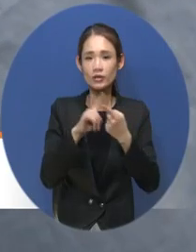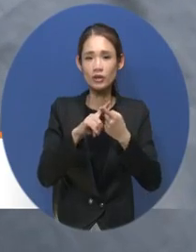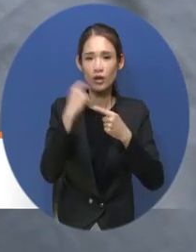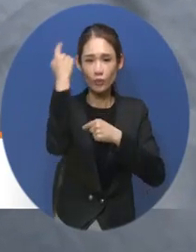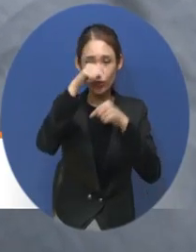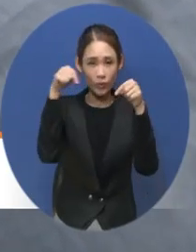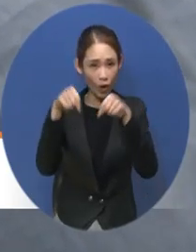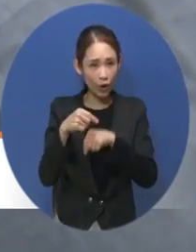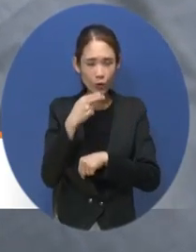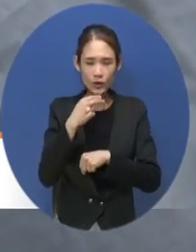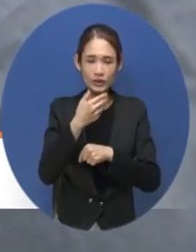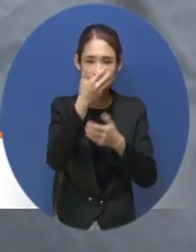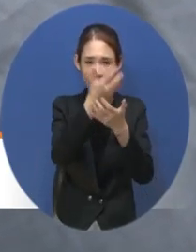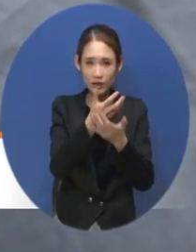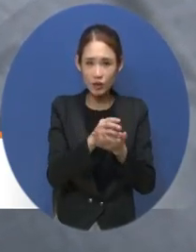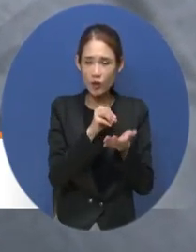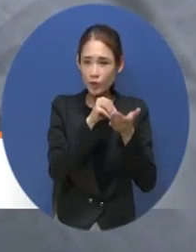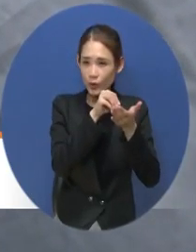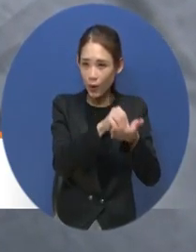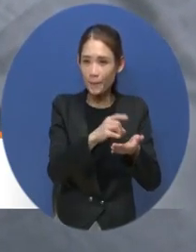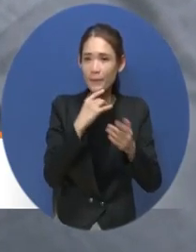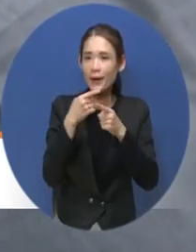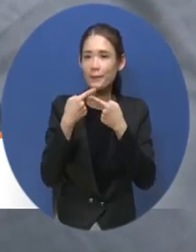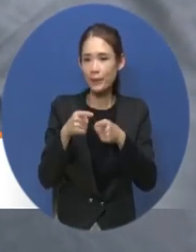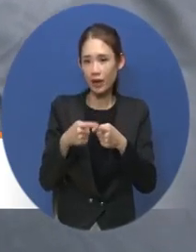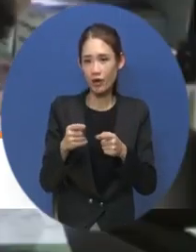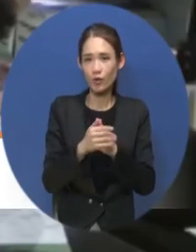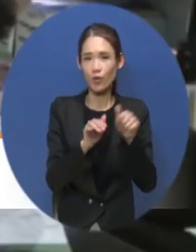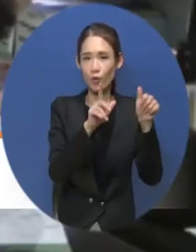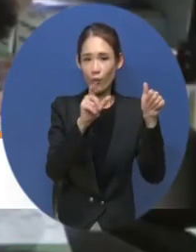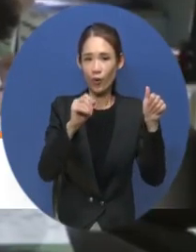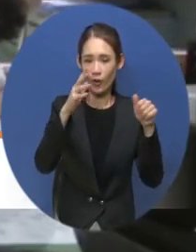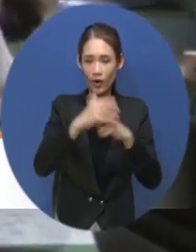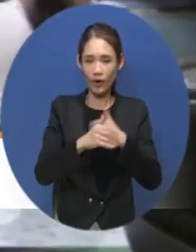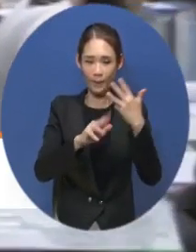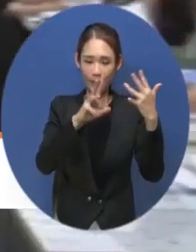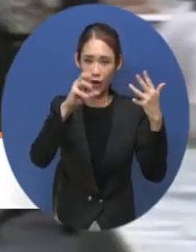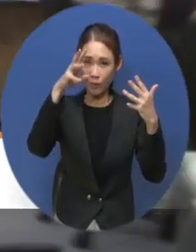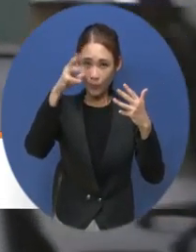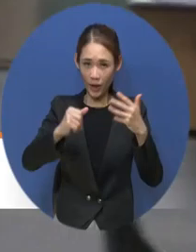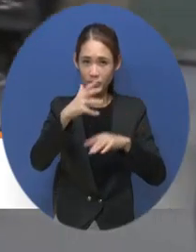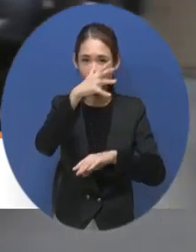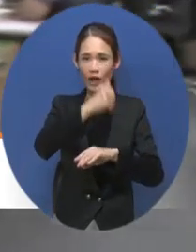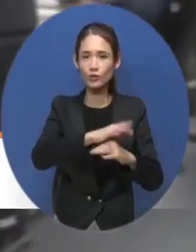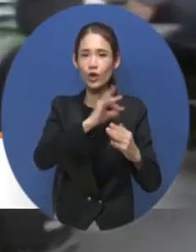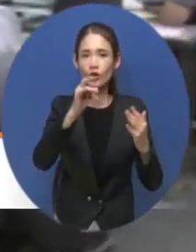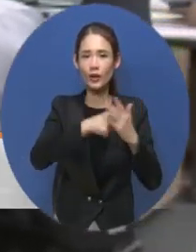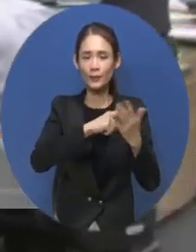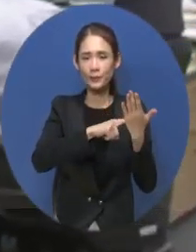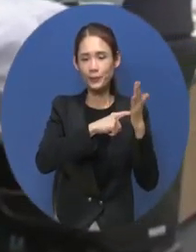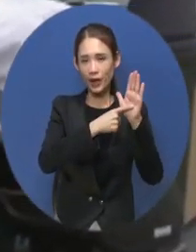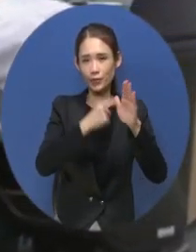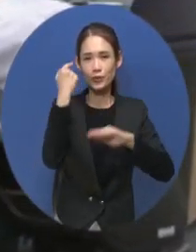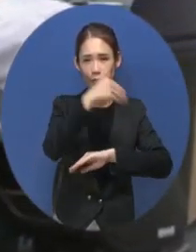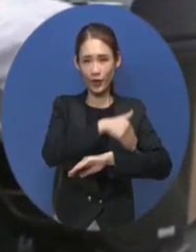면접시 제출서류 만으로 심사 하며 오는 8월 말 최종 선정자 를 발표할 예정입니다